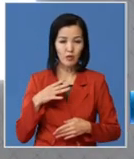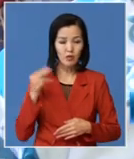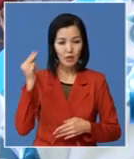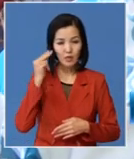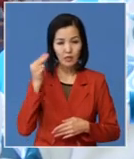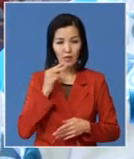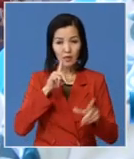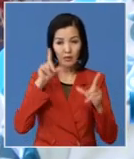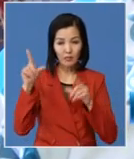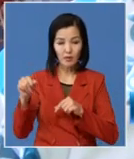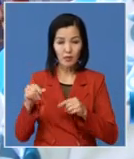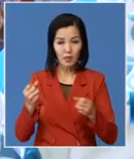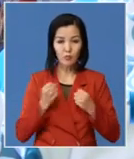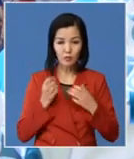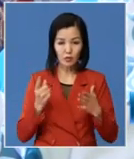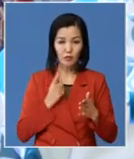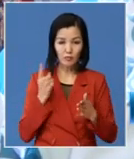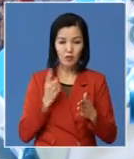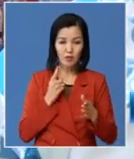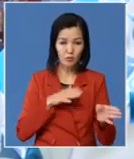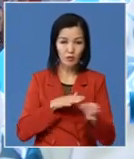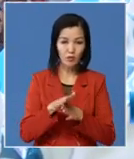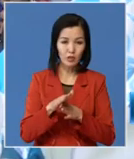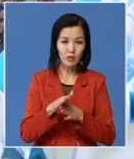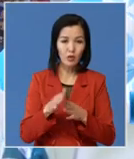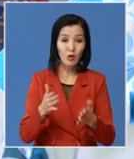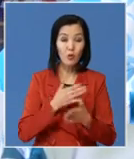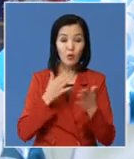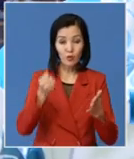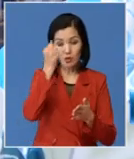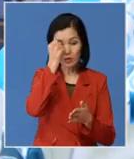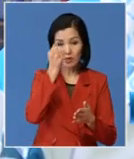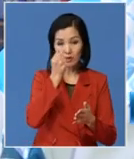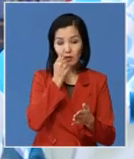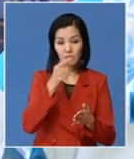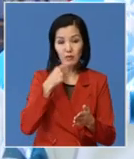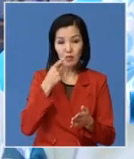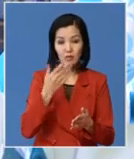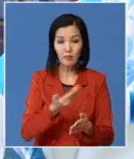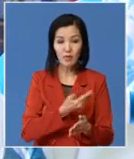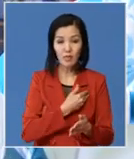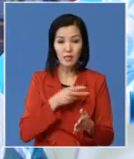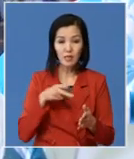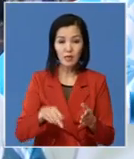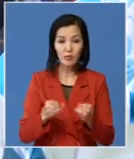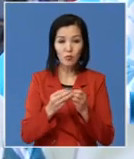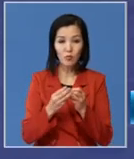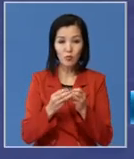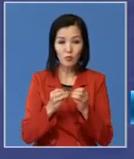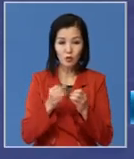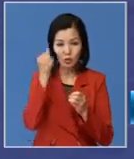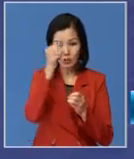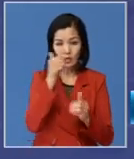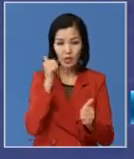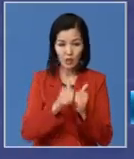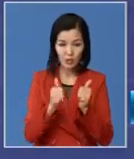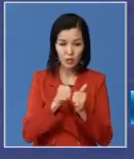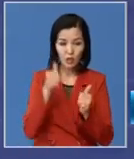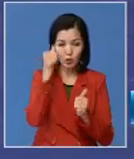балаларымыз бар. Ұйымдастырылып отырған осы іс-шарасының мақсаты зағип жандардың қажеттіліктерін, проблемаларына назар